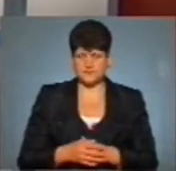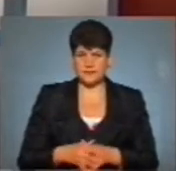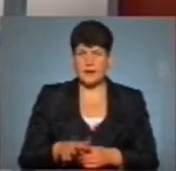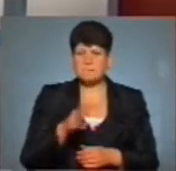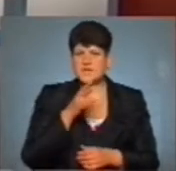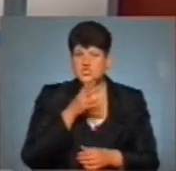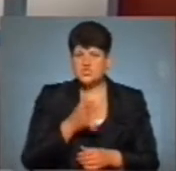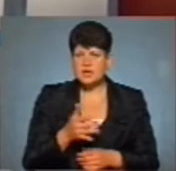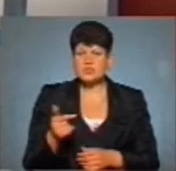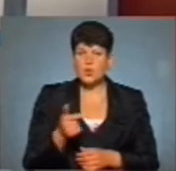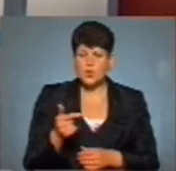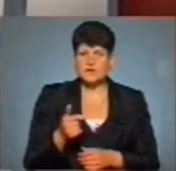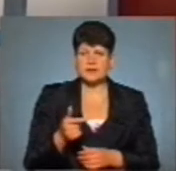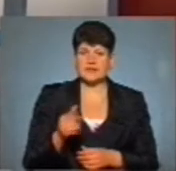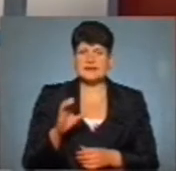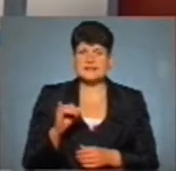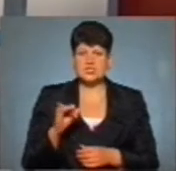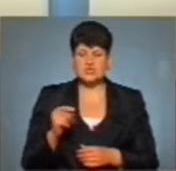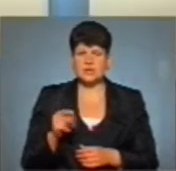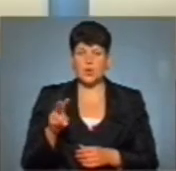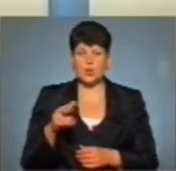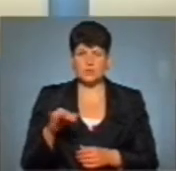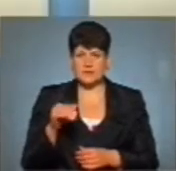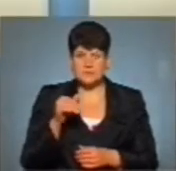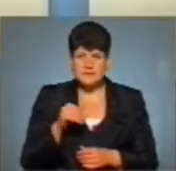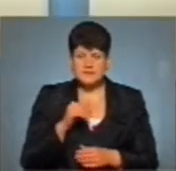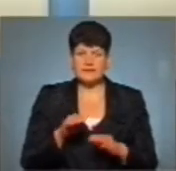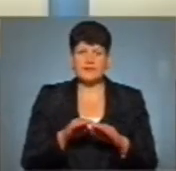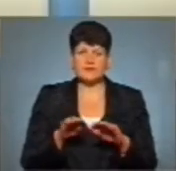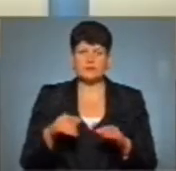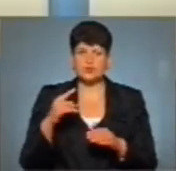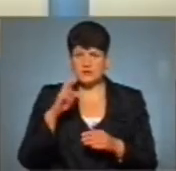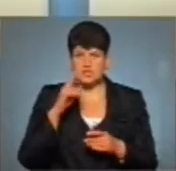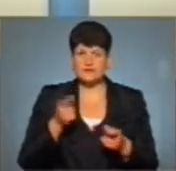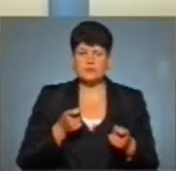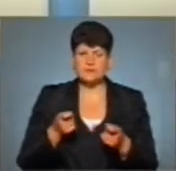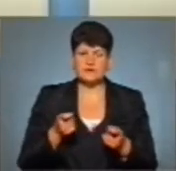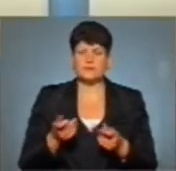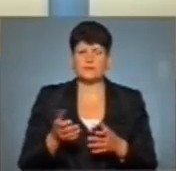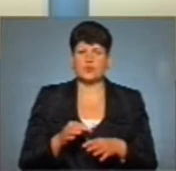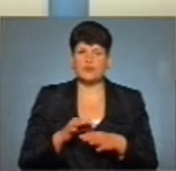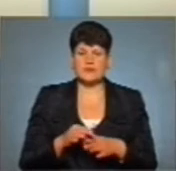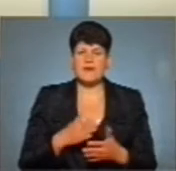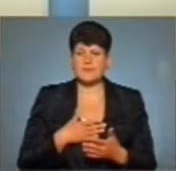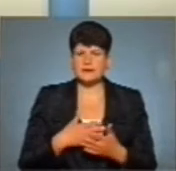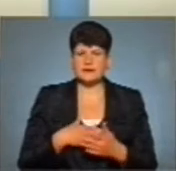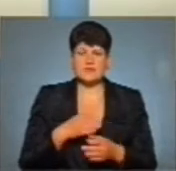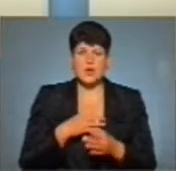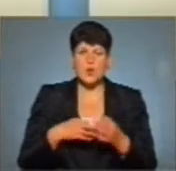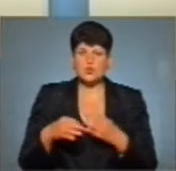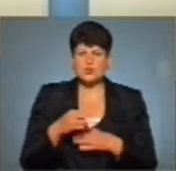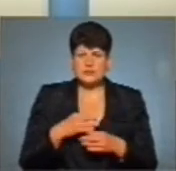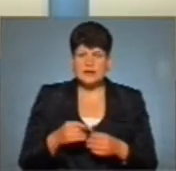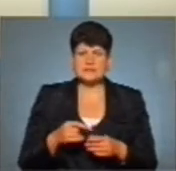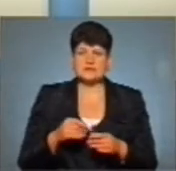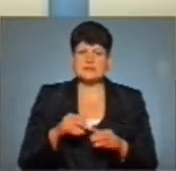час грудня-січня-лютого місяця на рівні обласної державної адміністрації Мінрегіону проводилися активні консультації з діючими громадами,